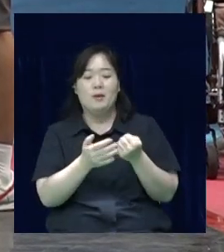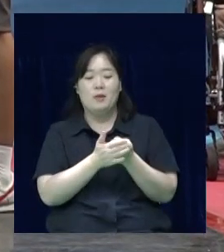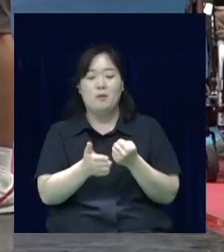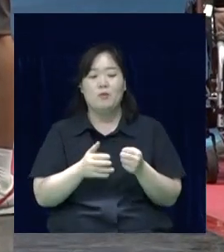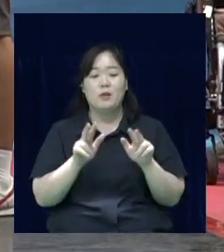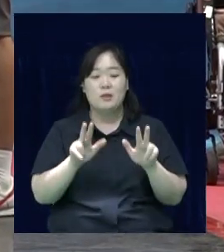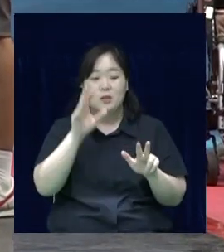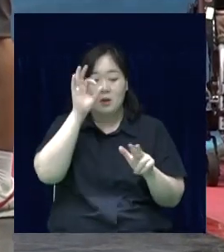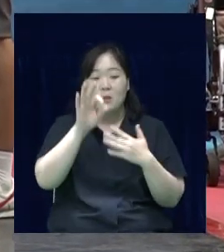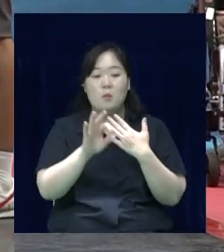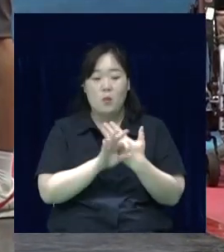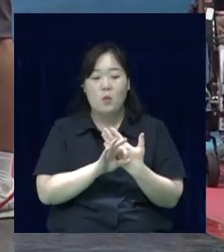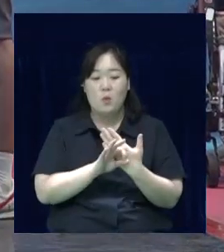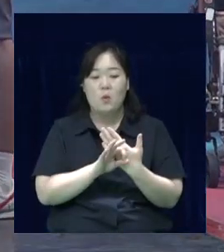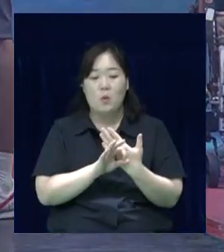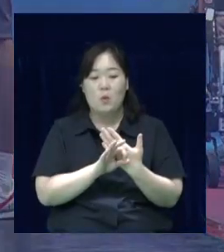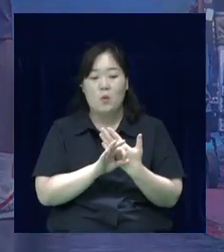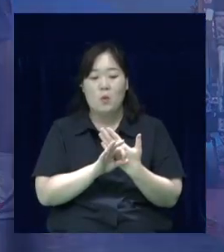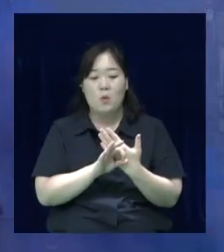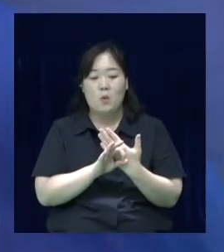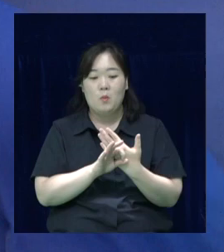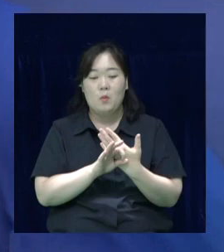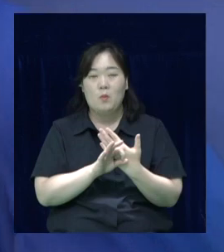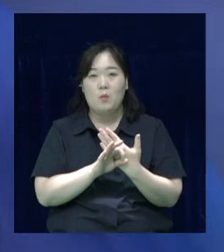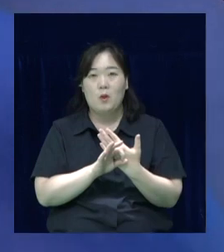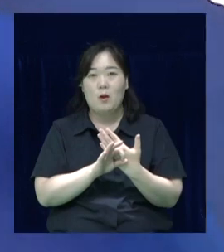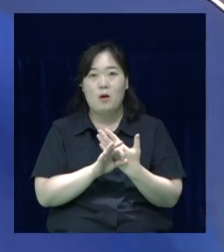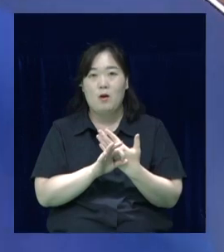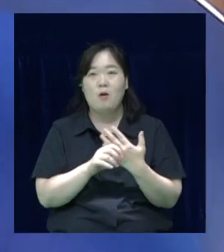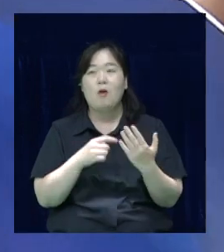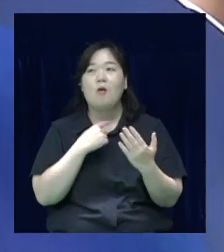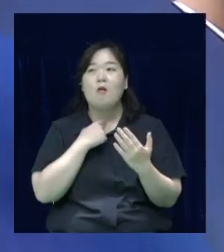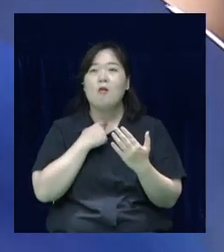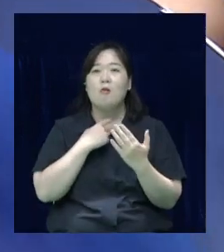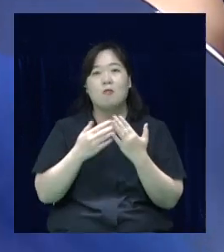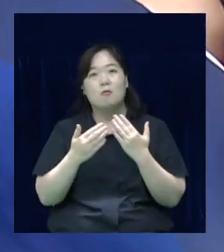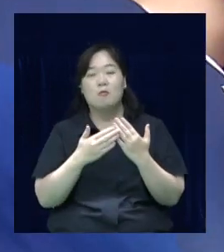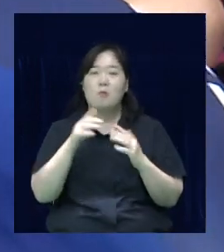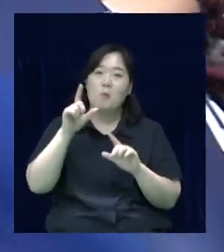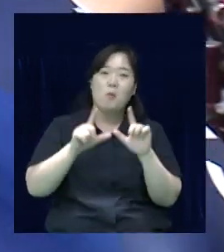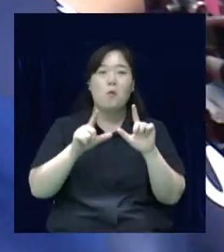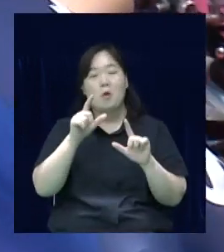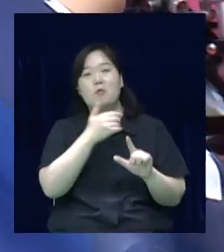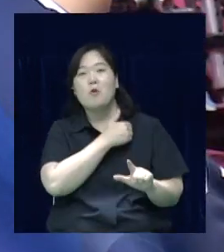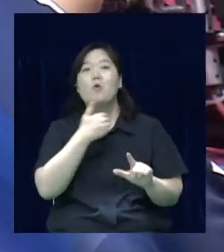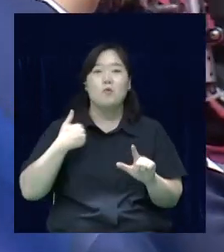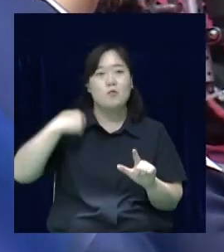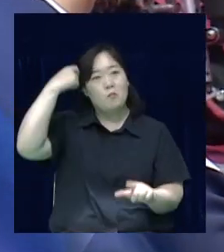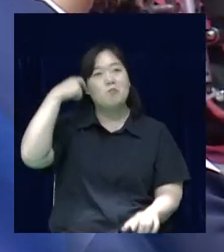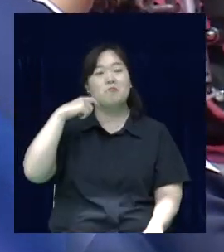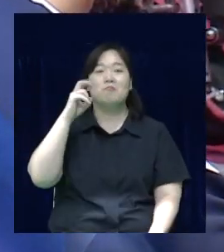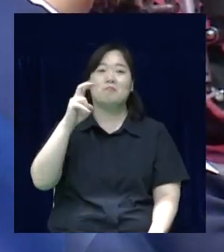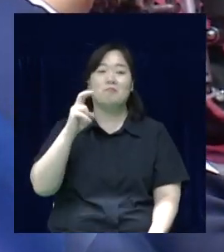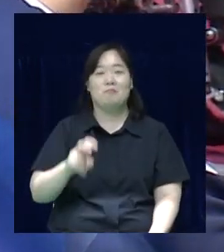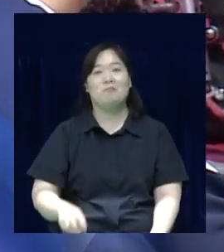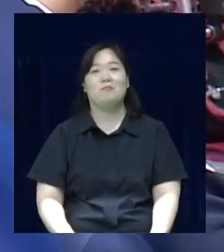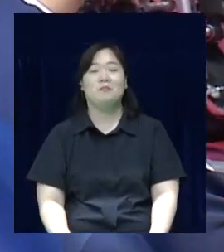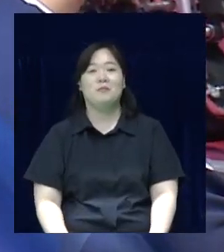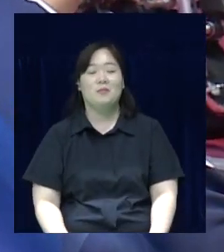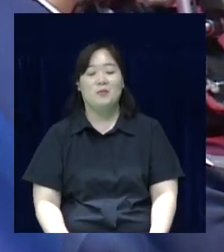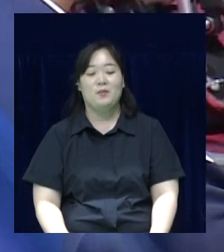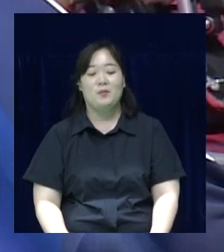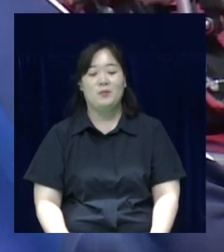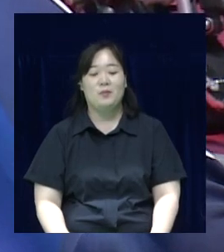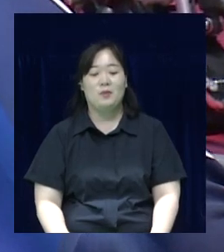지금 허리를 이렇게 들어올리는 이 동작에서 어떤 선수의 경력을 느낄 수 있습니다. 요령이 또 있는 거죠. 예, 예. 굉장히